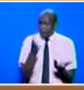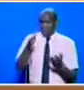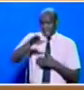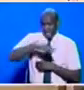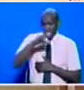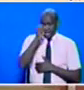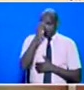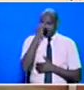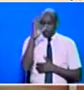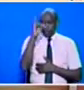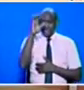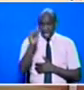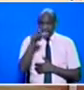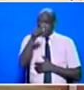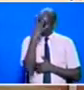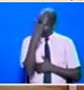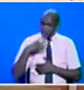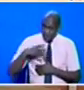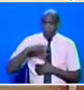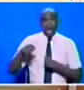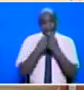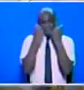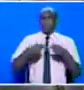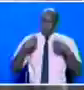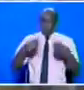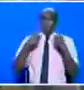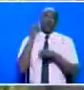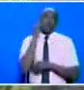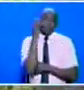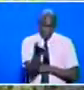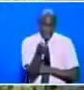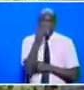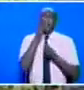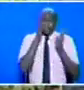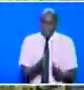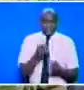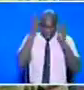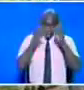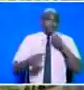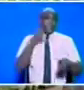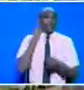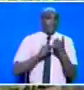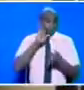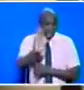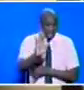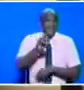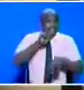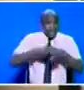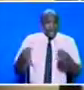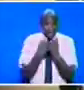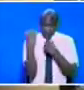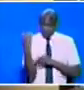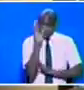Sofia kati ya wapenzi hao lilitokana na pandashuka za mapenzi zilizomsukuma bwana huyo kumuua mkewe. Wakati wa tukio hilo watoto